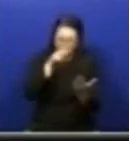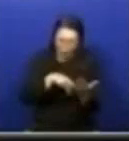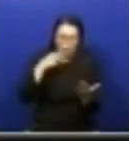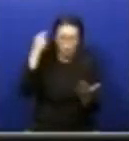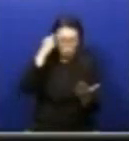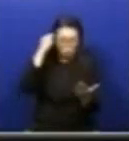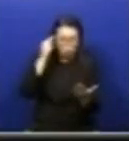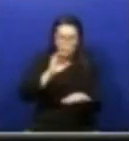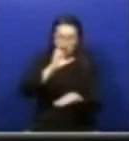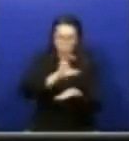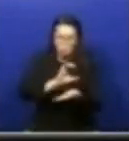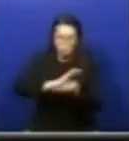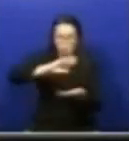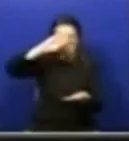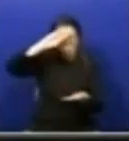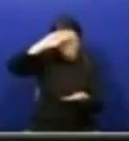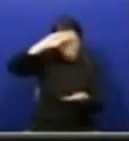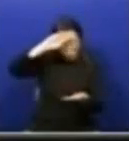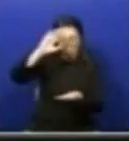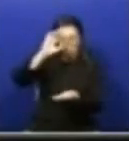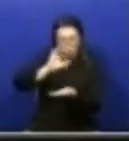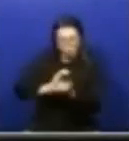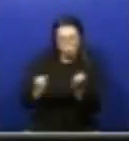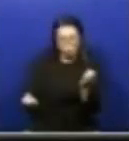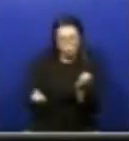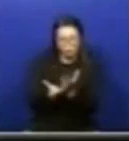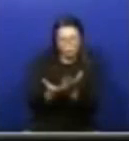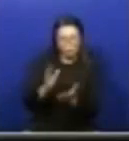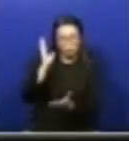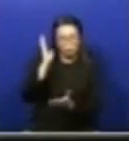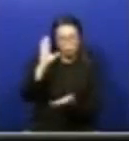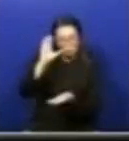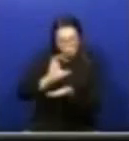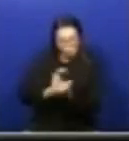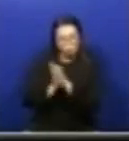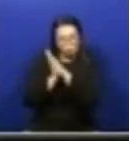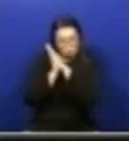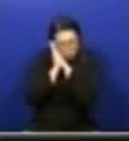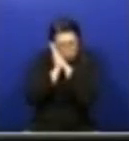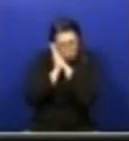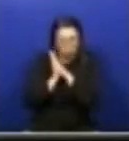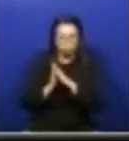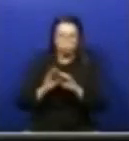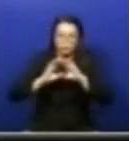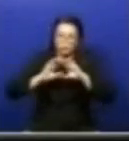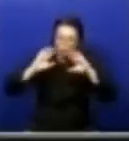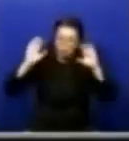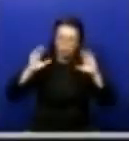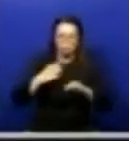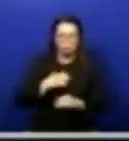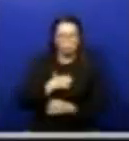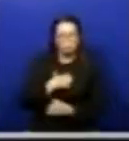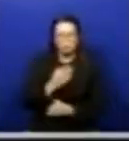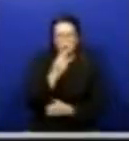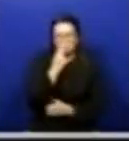งบคนป่วยในงบอุบัติเหตุงบที่พักของข้าราชการผมไม่อยากเห็นบรรยากาศที่เกิด